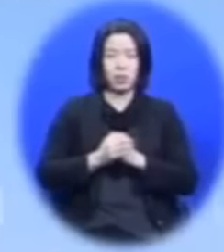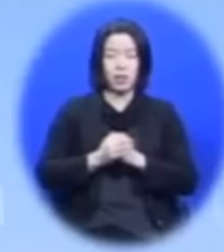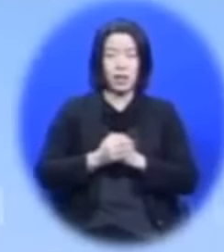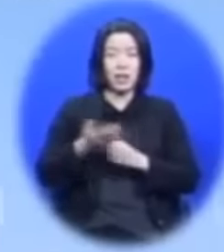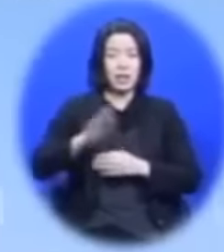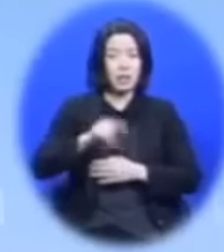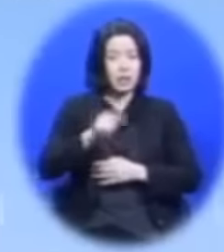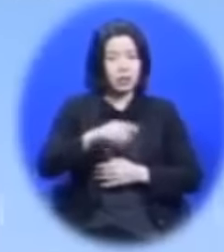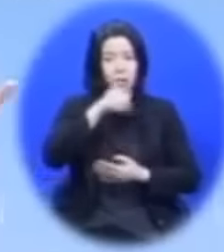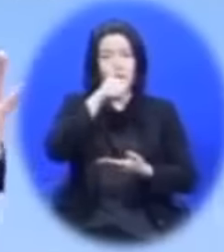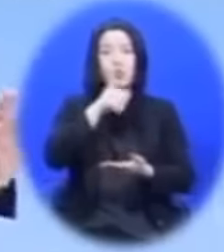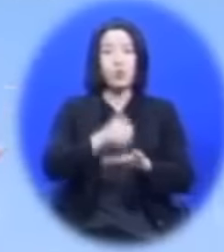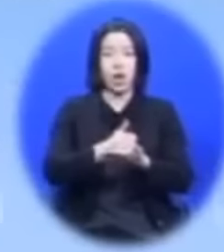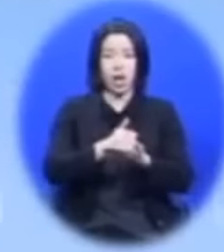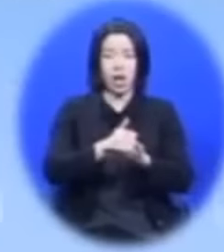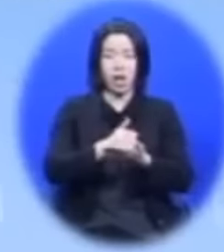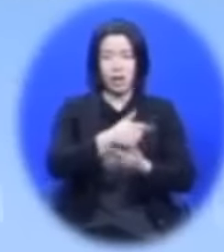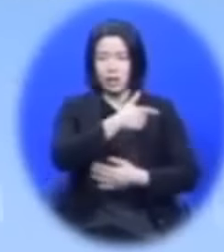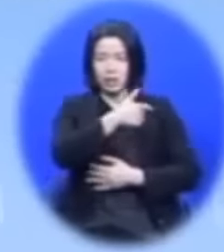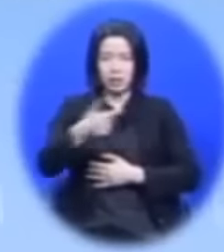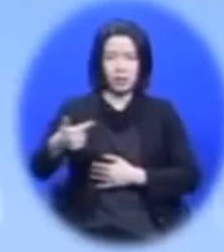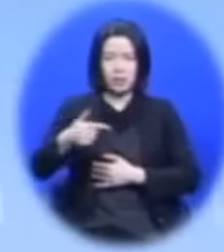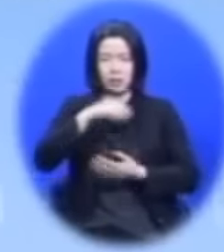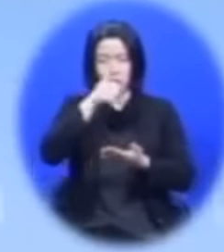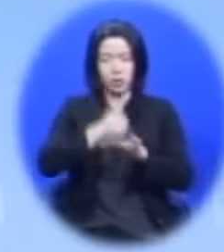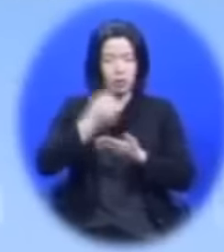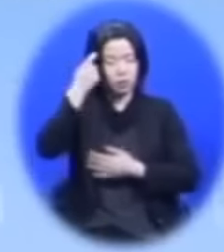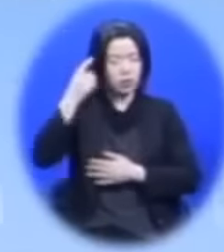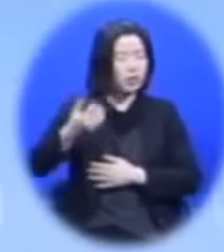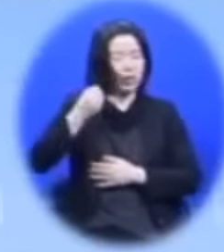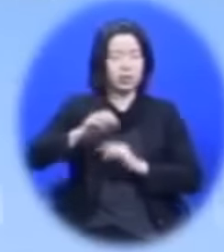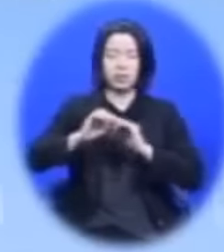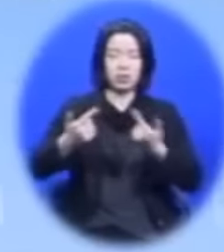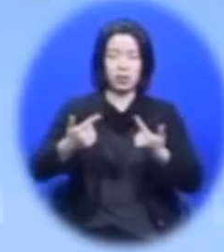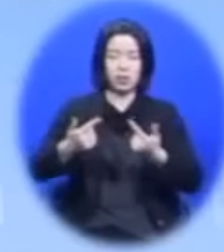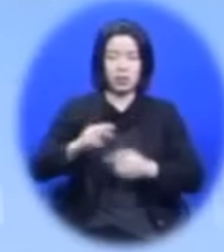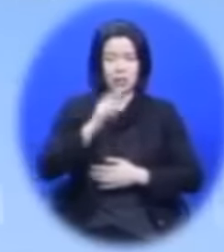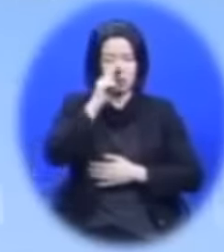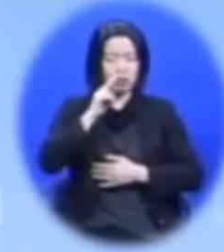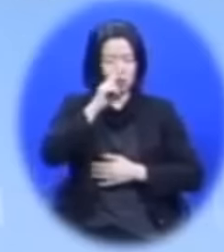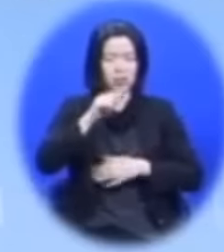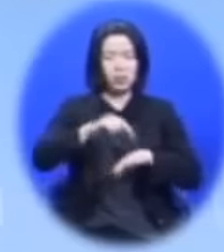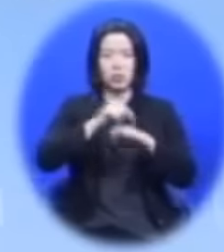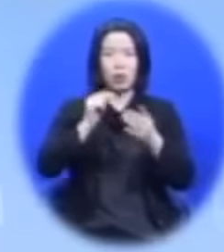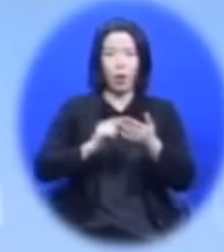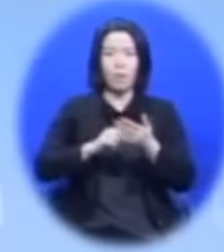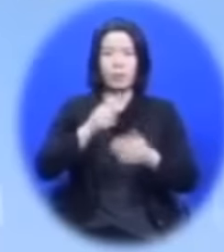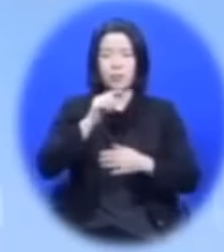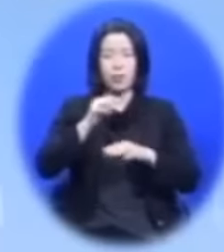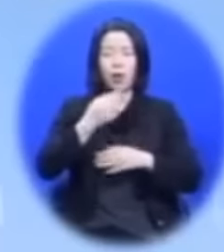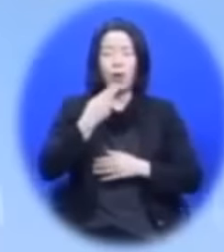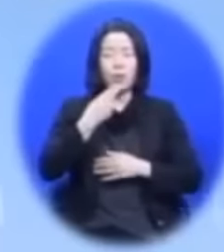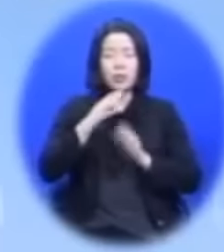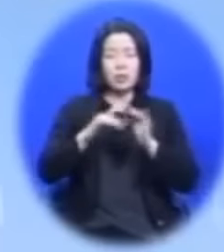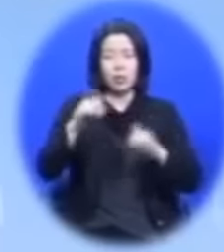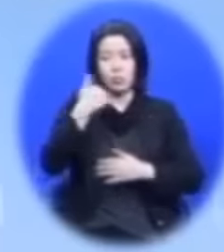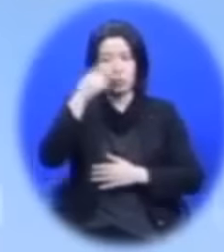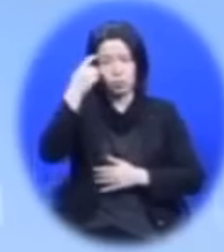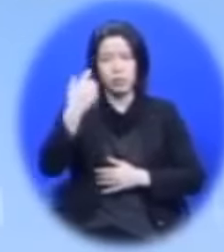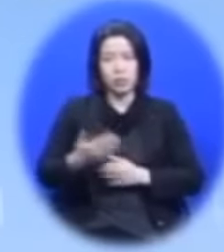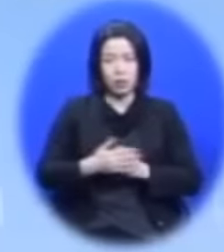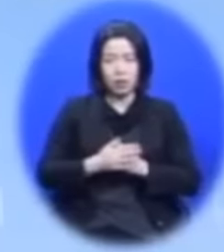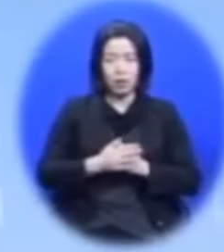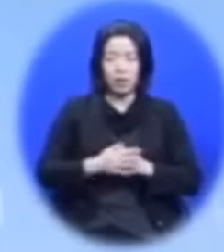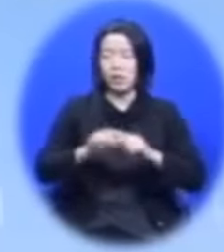그런데 그걸 죄라고, 그렇게 큰 죄라고 여기지를 않습니다. 아유, 시기 질투심이 없는 사람이 누가 있어? 그렇지